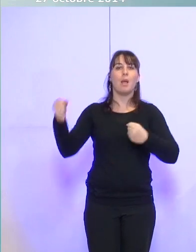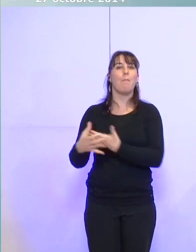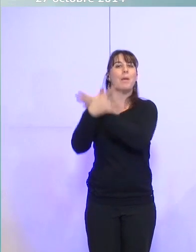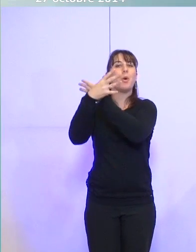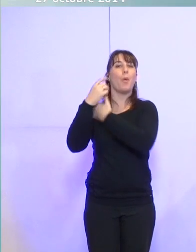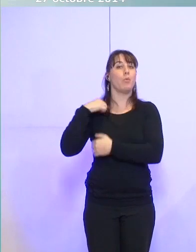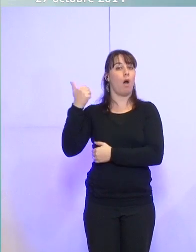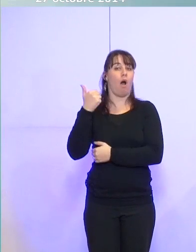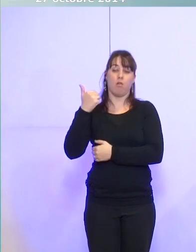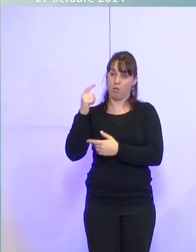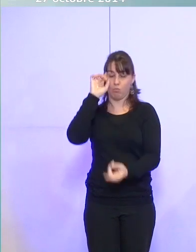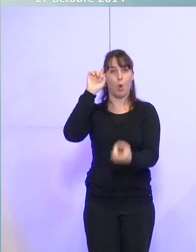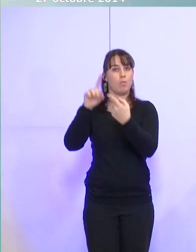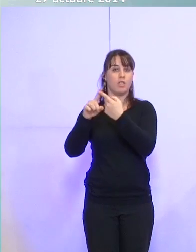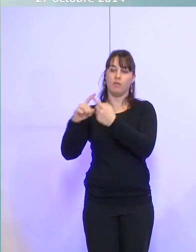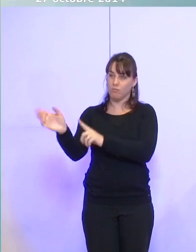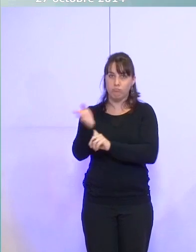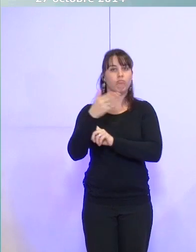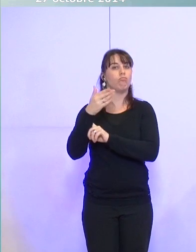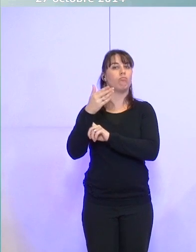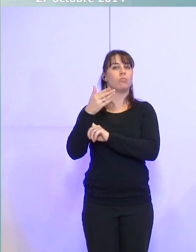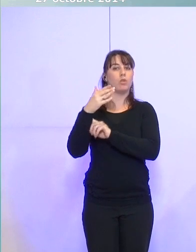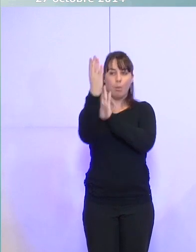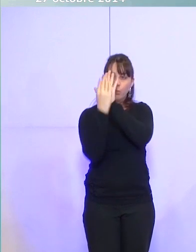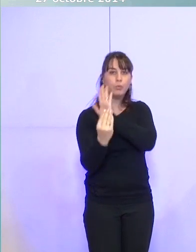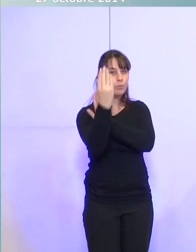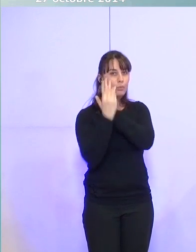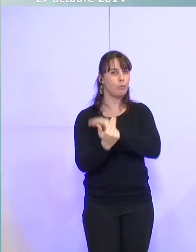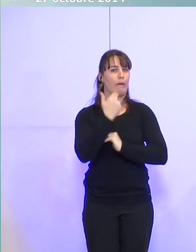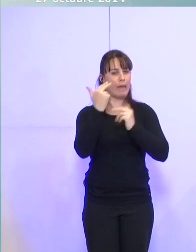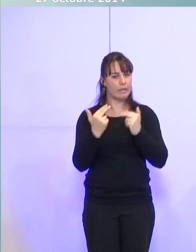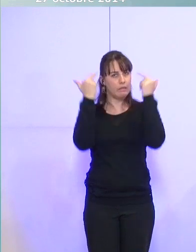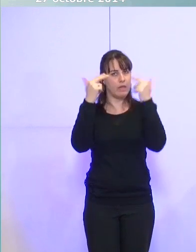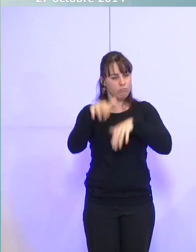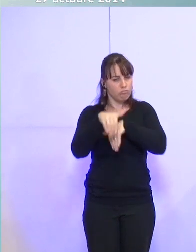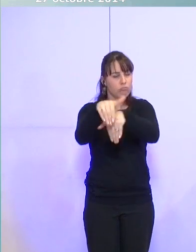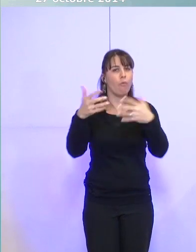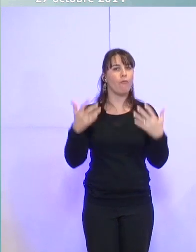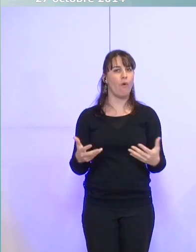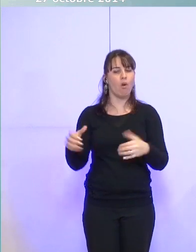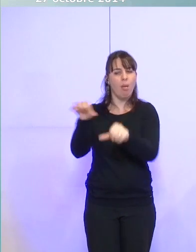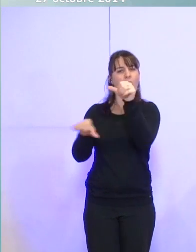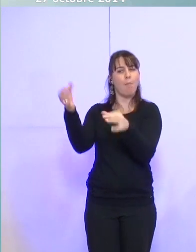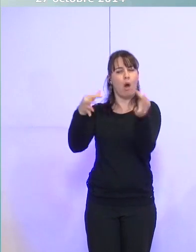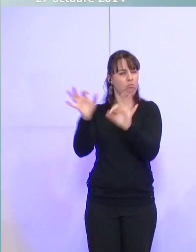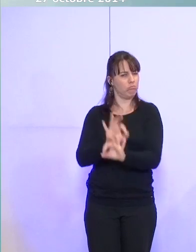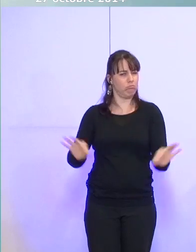1 affiché est bien de conserver cette qualité et l'aspect non traité. Il y a également de